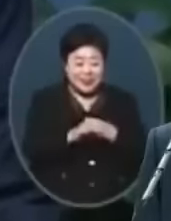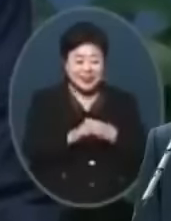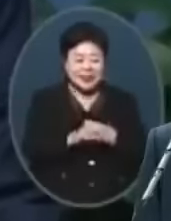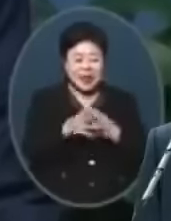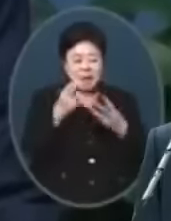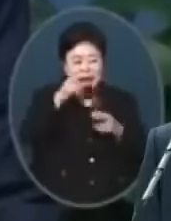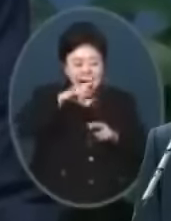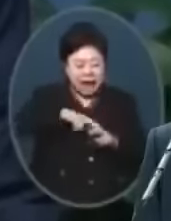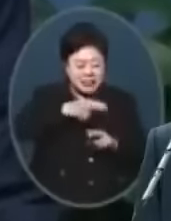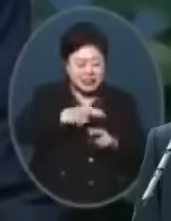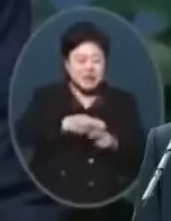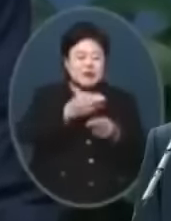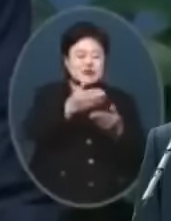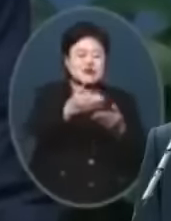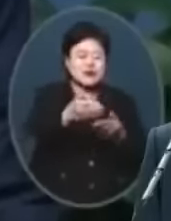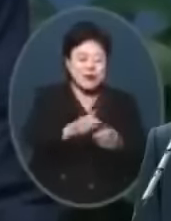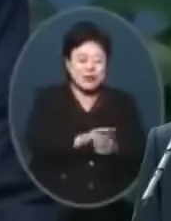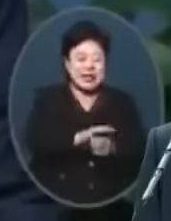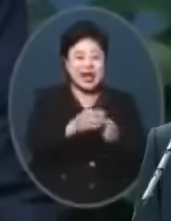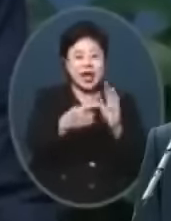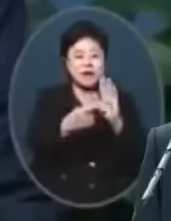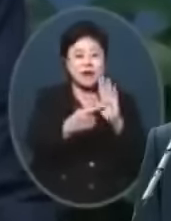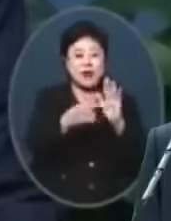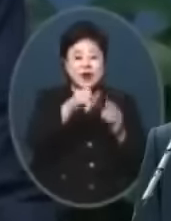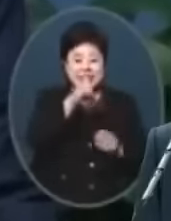많은 선물로서 사랑을 표시하는 것입니다.